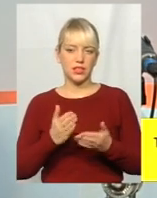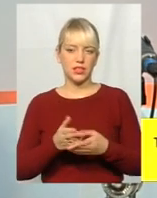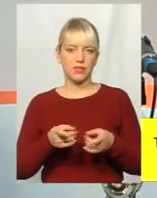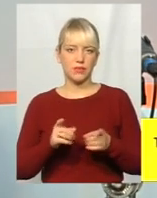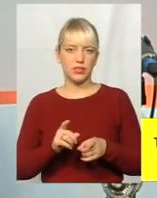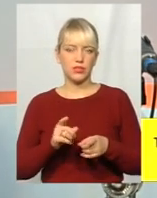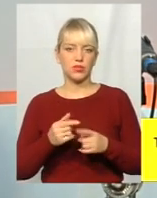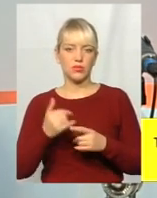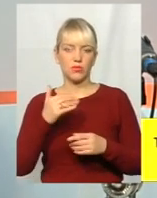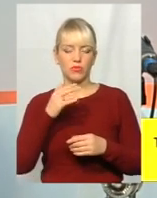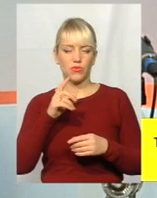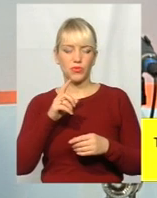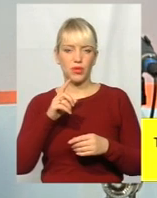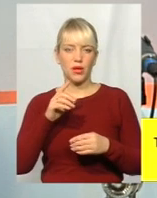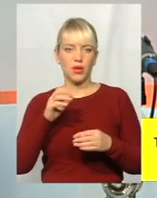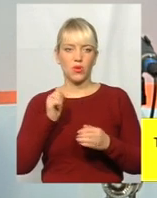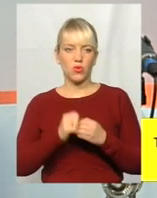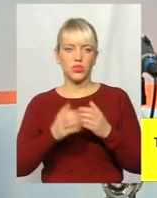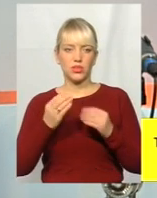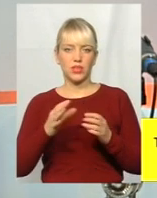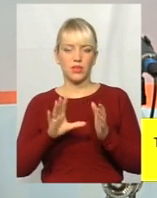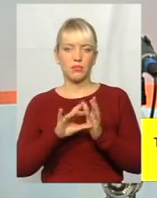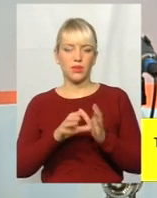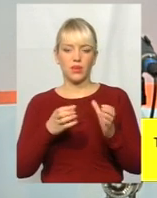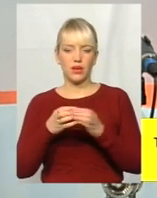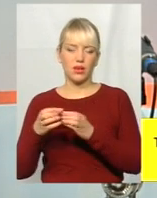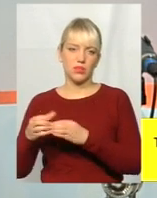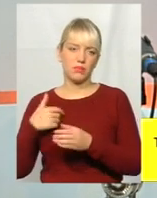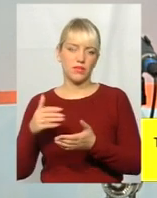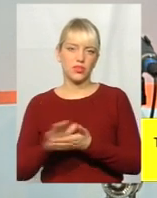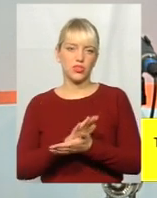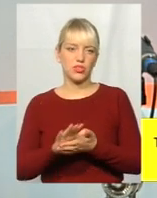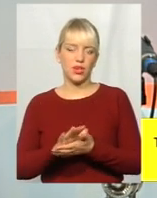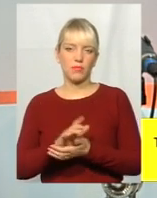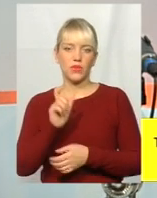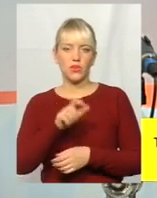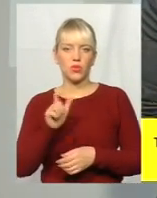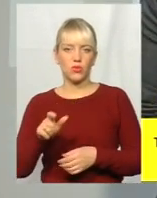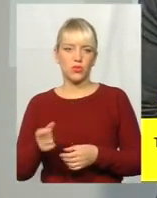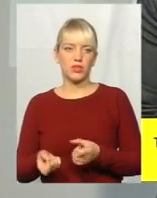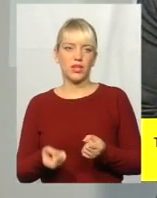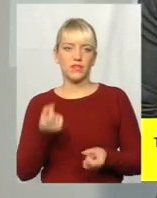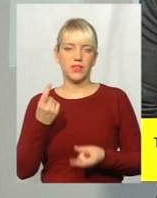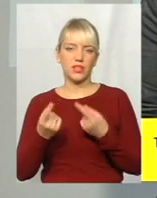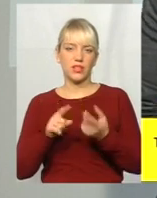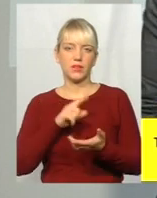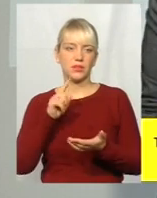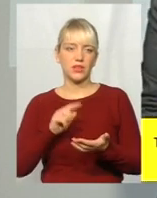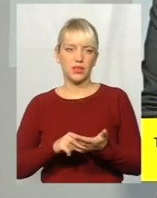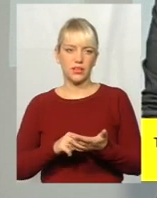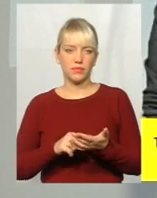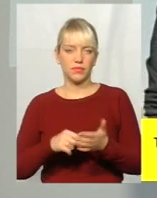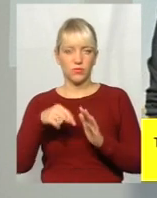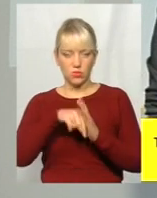деяких будинках, але ми кожен день зараз бригадним методом вичищаємо. Дивіться, але в людей виникає логічне питання, да.